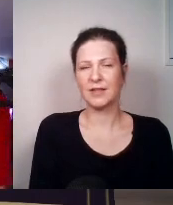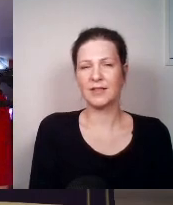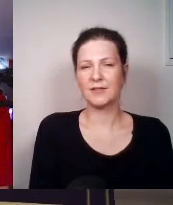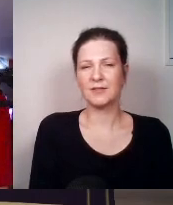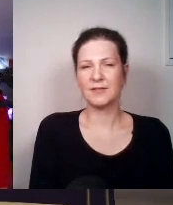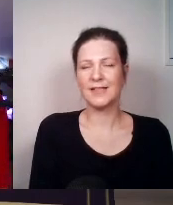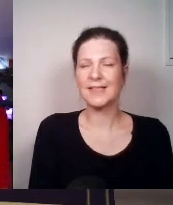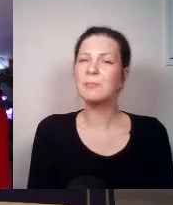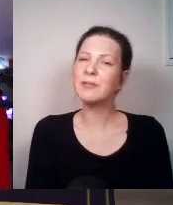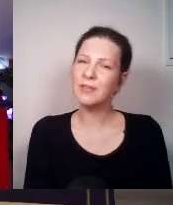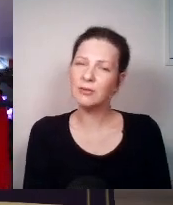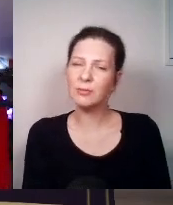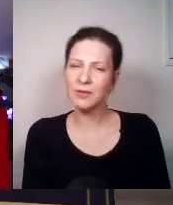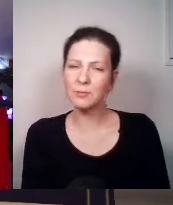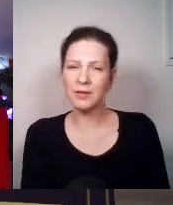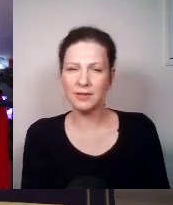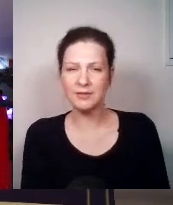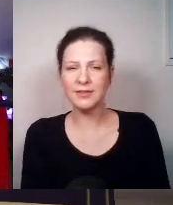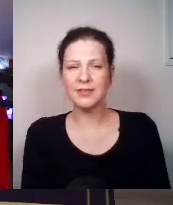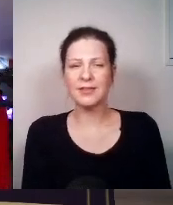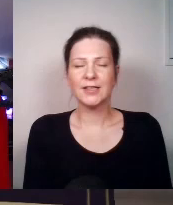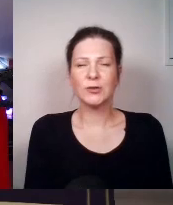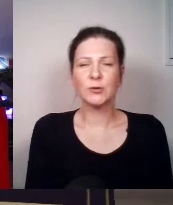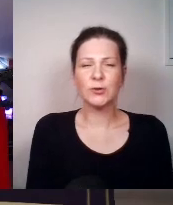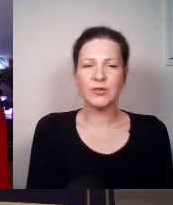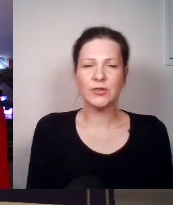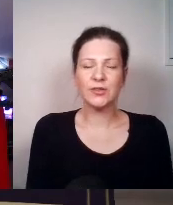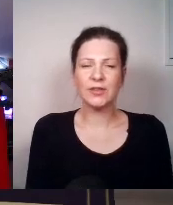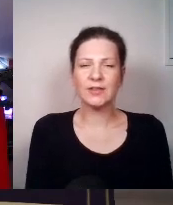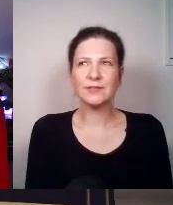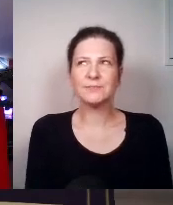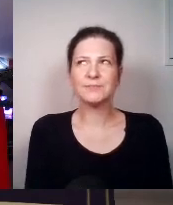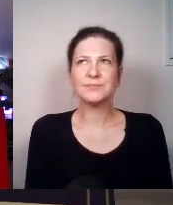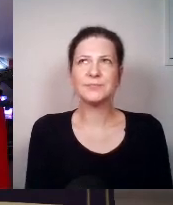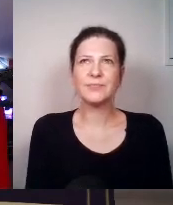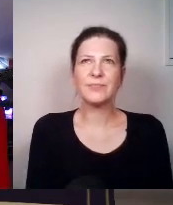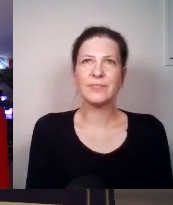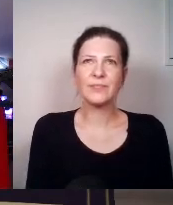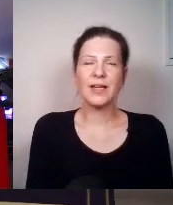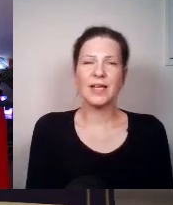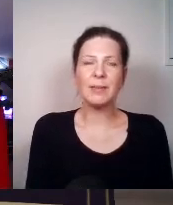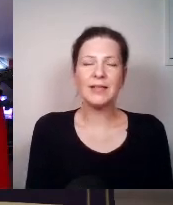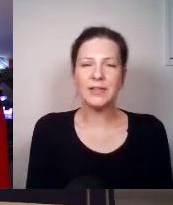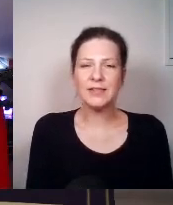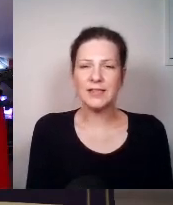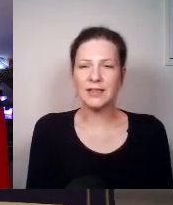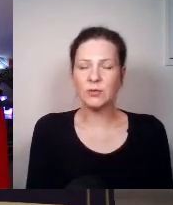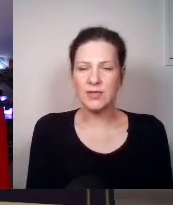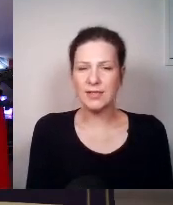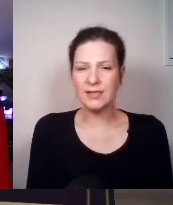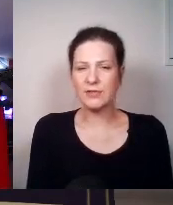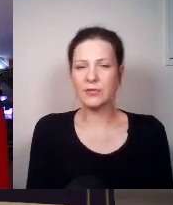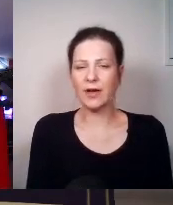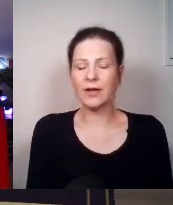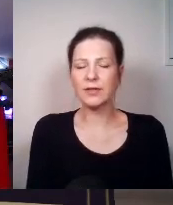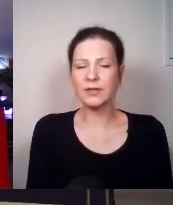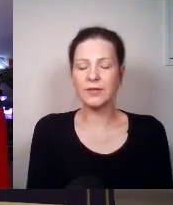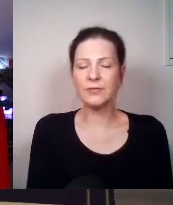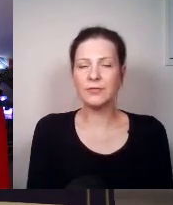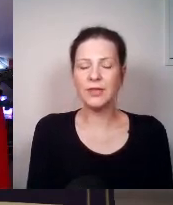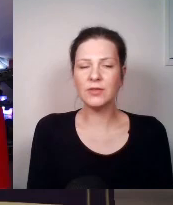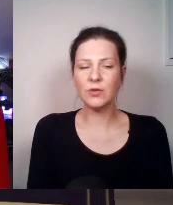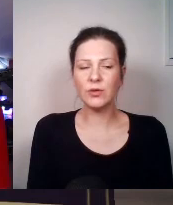sagen. Derselben Entwicklung, da bin ich bei dir. Und im Endeffekt ist ja die grundsätzliche